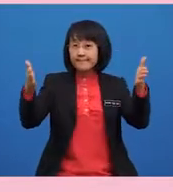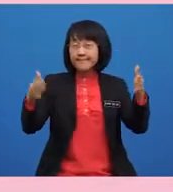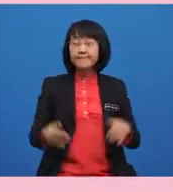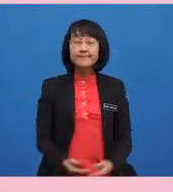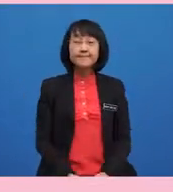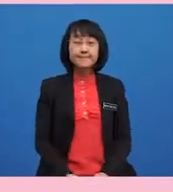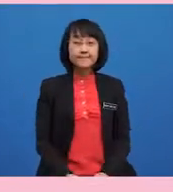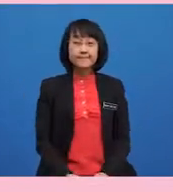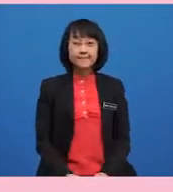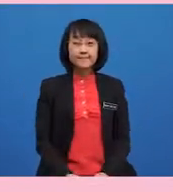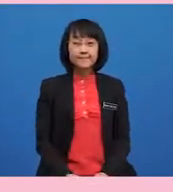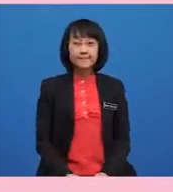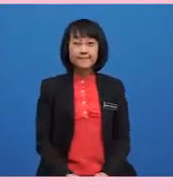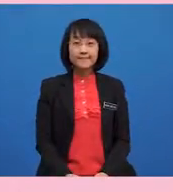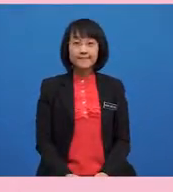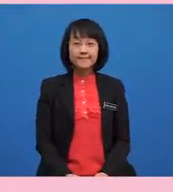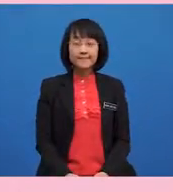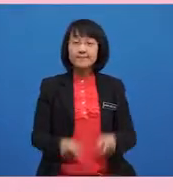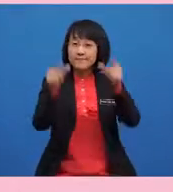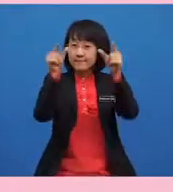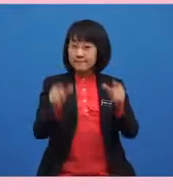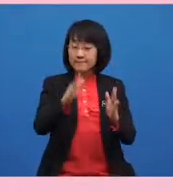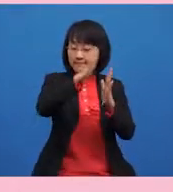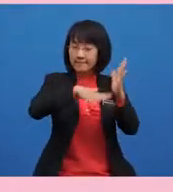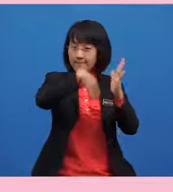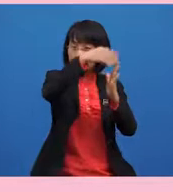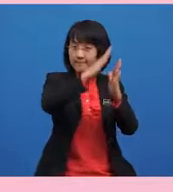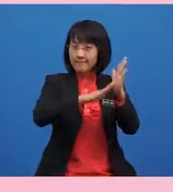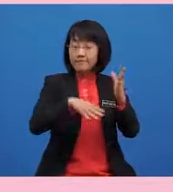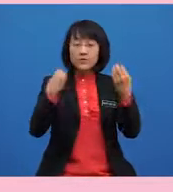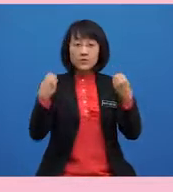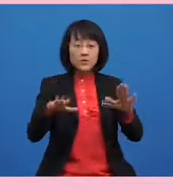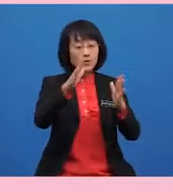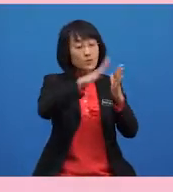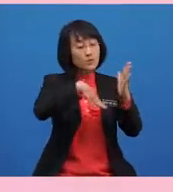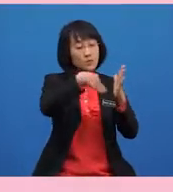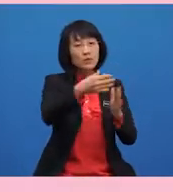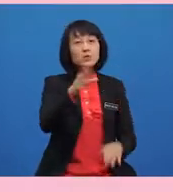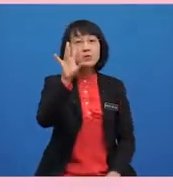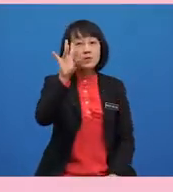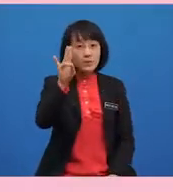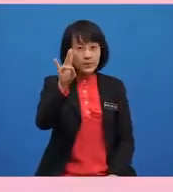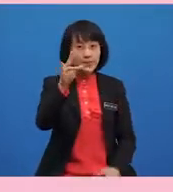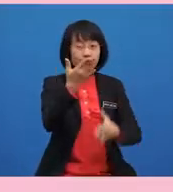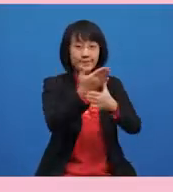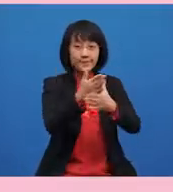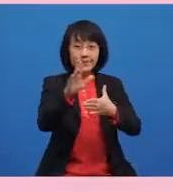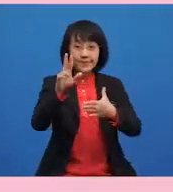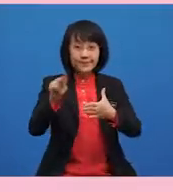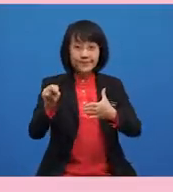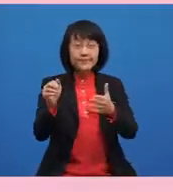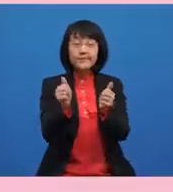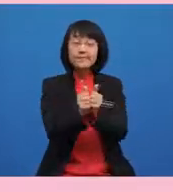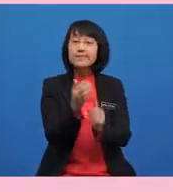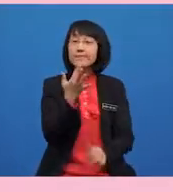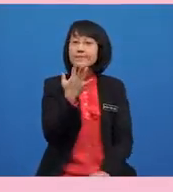oleh tukang cat. Tukang cat telah mengecat 7 bahagian tembok dengan warna